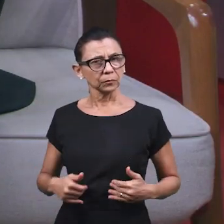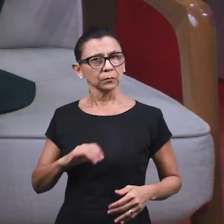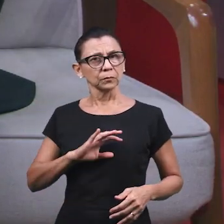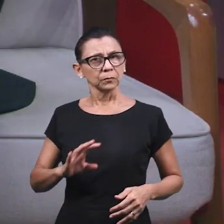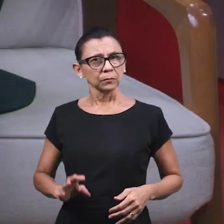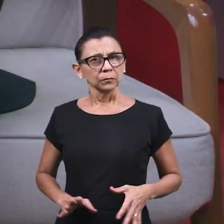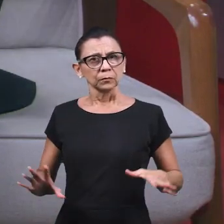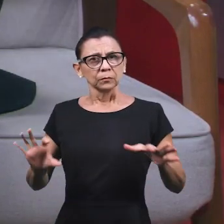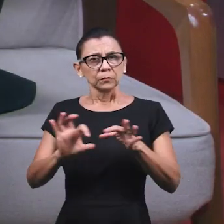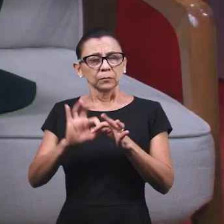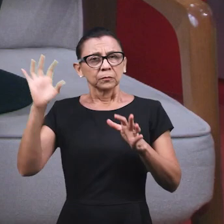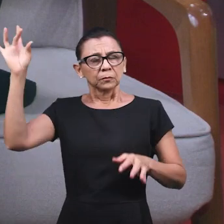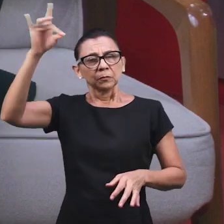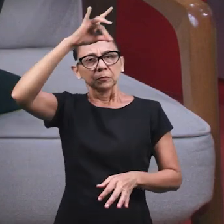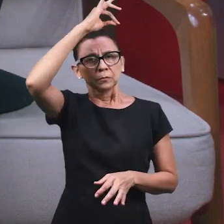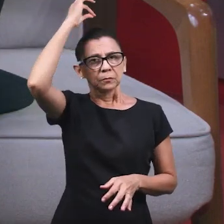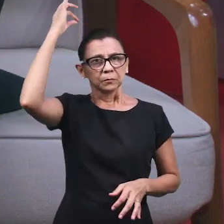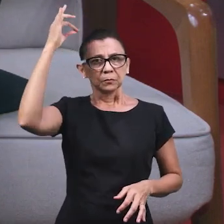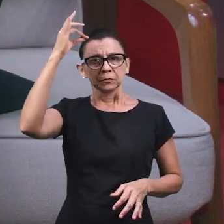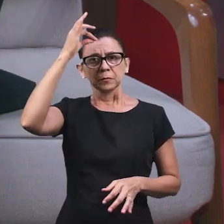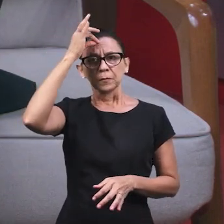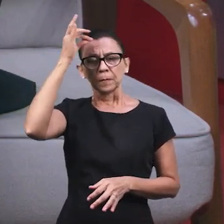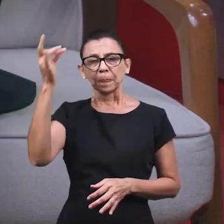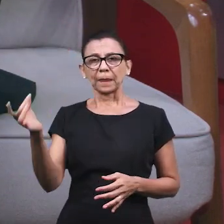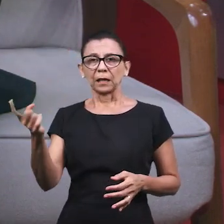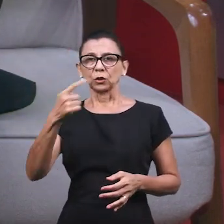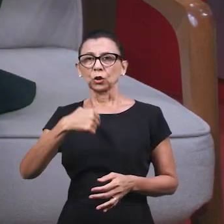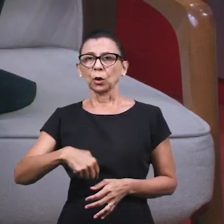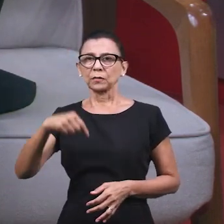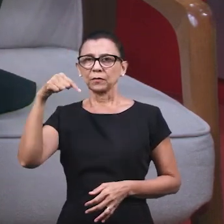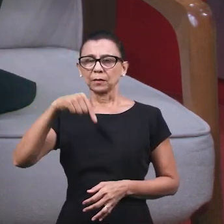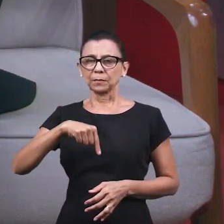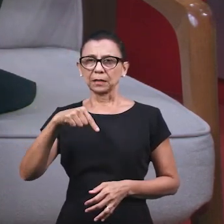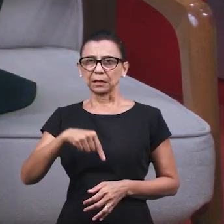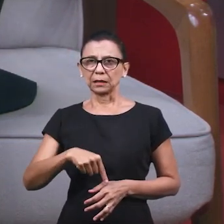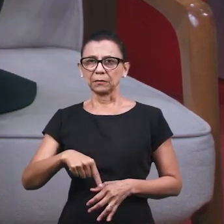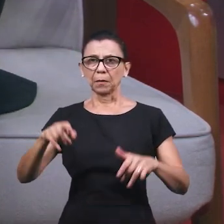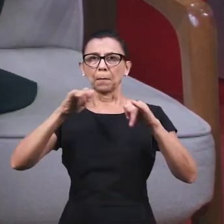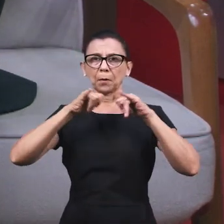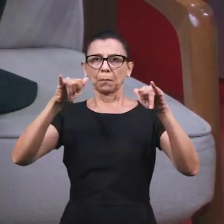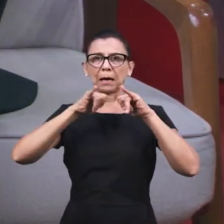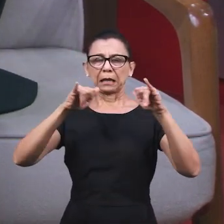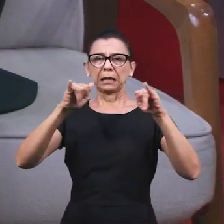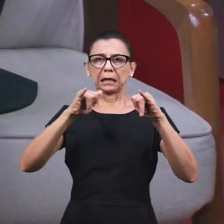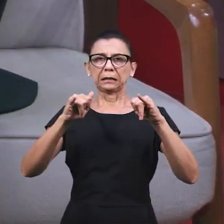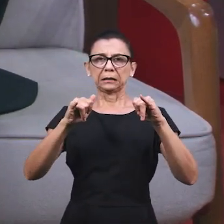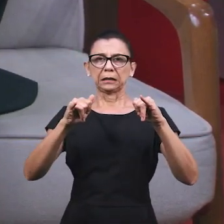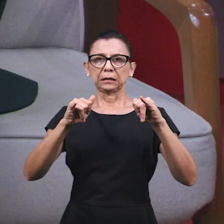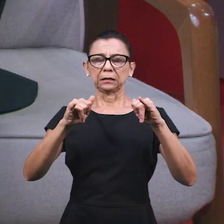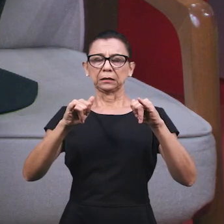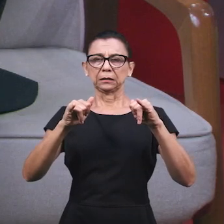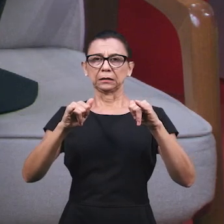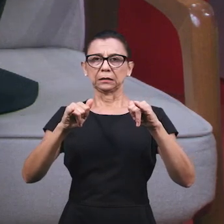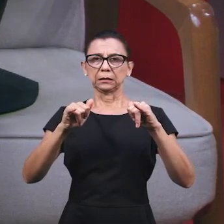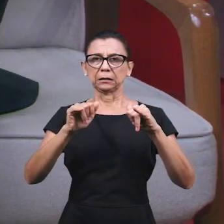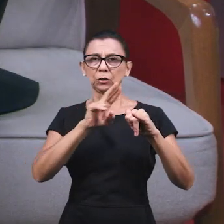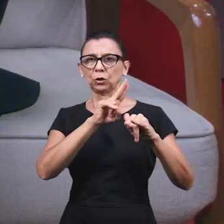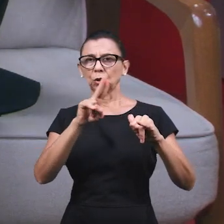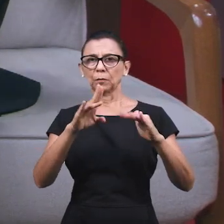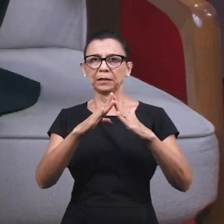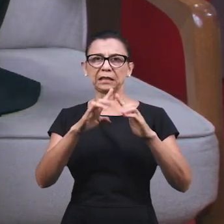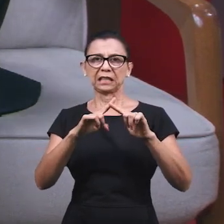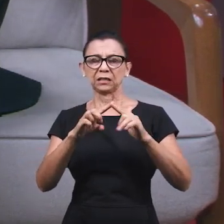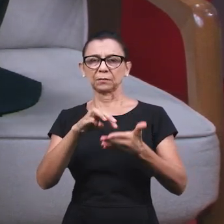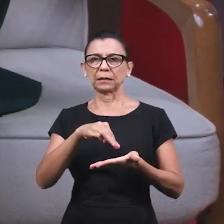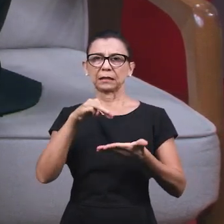corps, l'Église fidèle, la communion avec le Saint-Esprit, nous ne sommes pas ici en train de faire de la propagande d'une dénomination. Non,